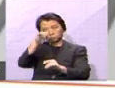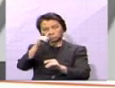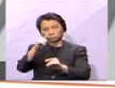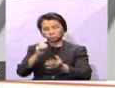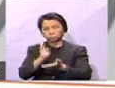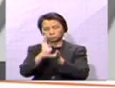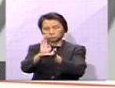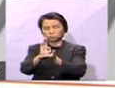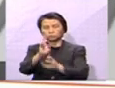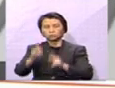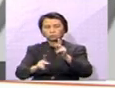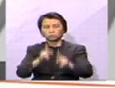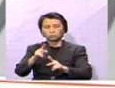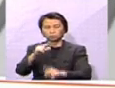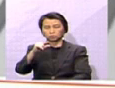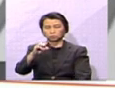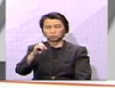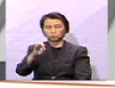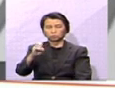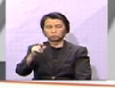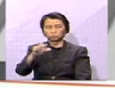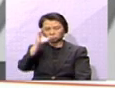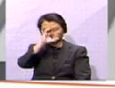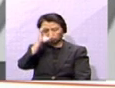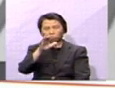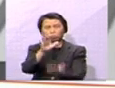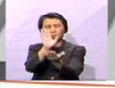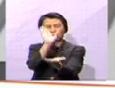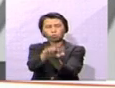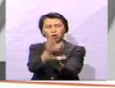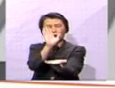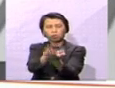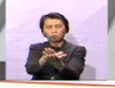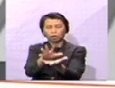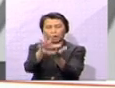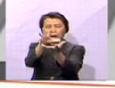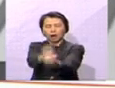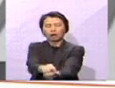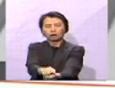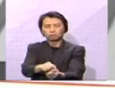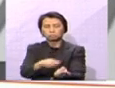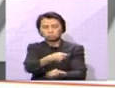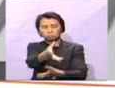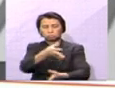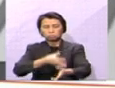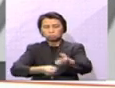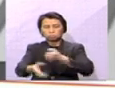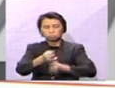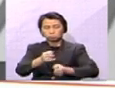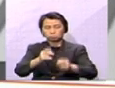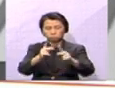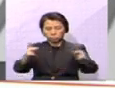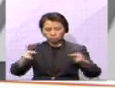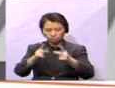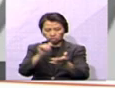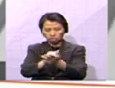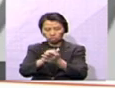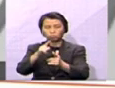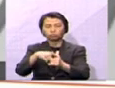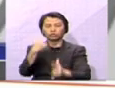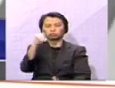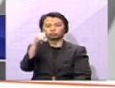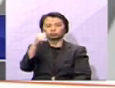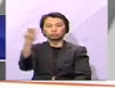membantu penduduk Gedong mengesan buaya yang dipercayai membaham seorang nelayan di kawasan tersebut Oktober